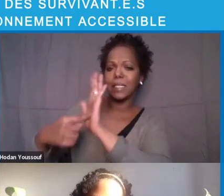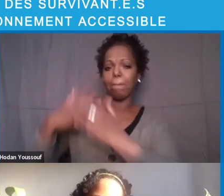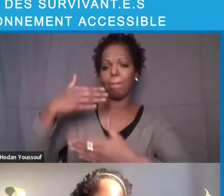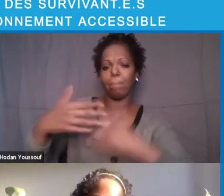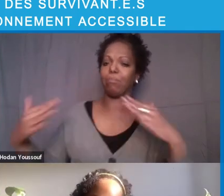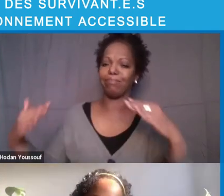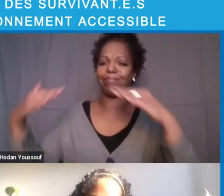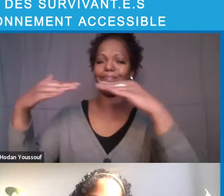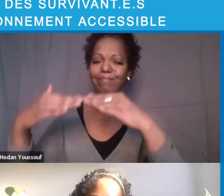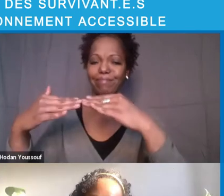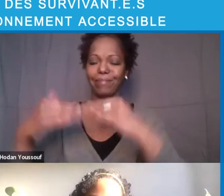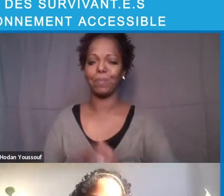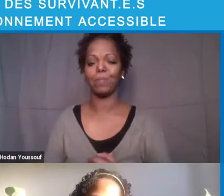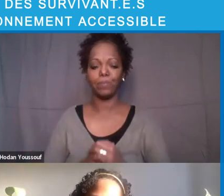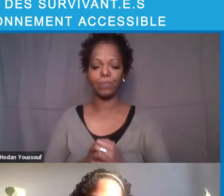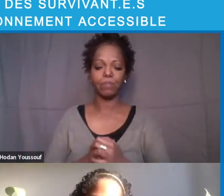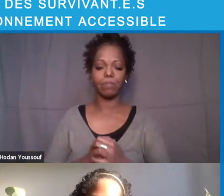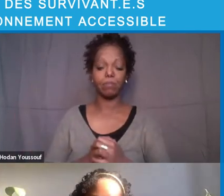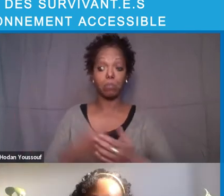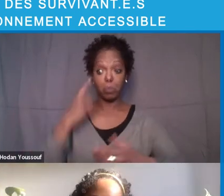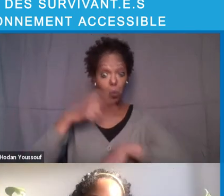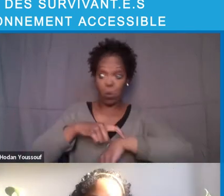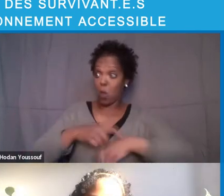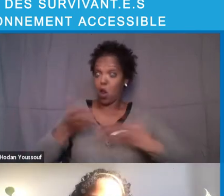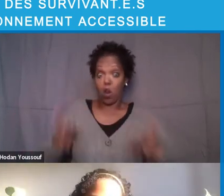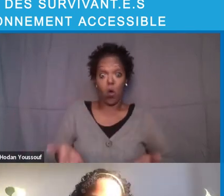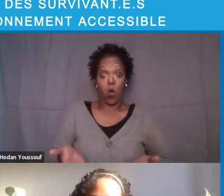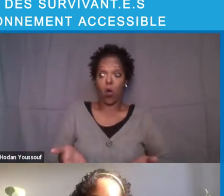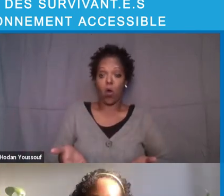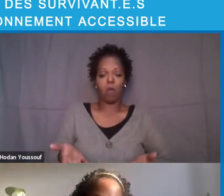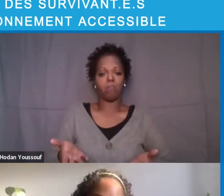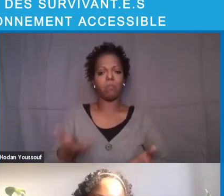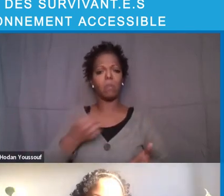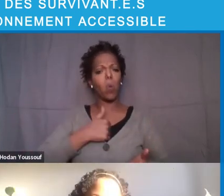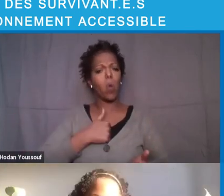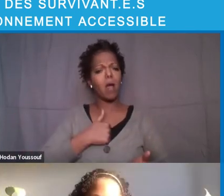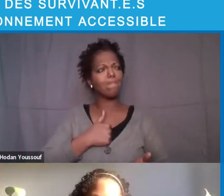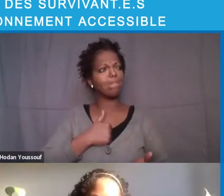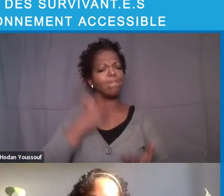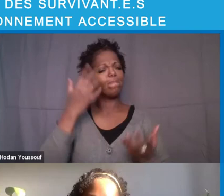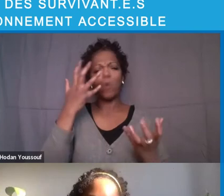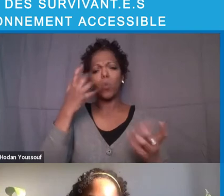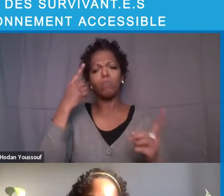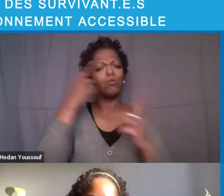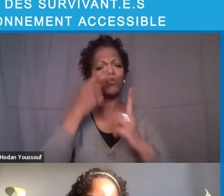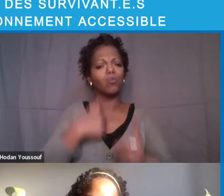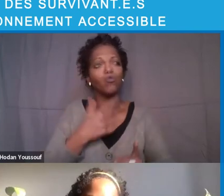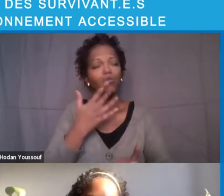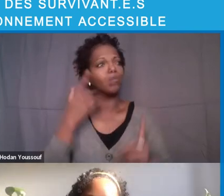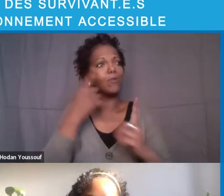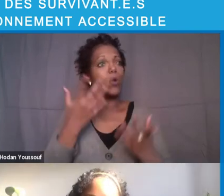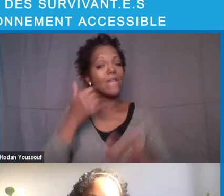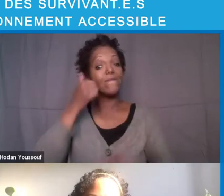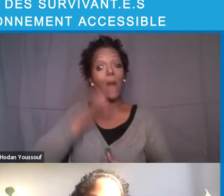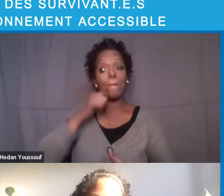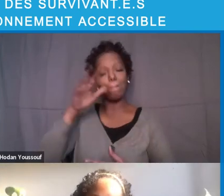c'est surtout au niveau de l'attitude, je pense, d'avoir une attitude positive et leur faire comprendre ce qu'on